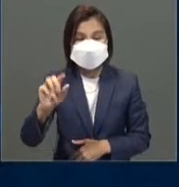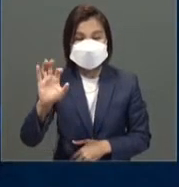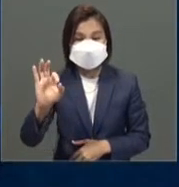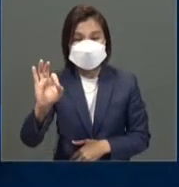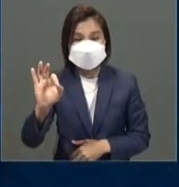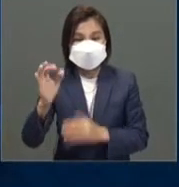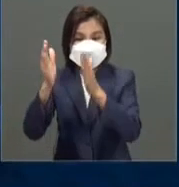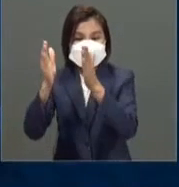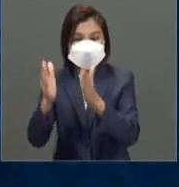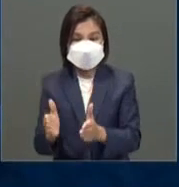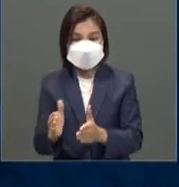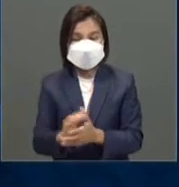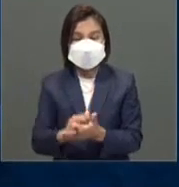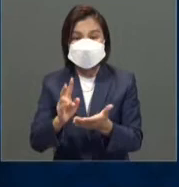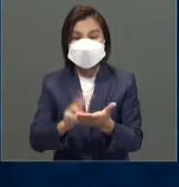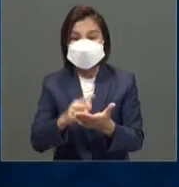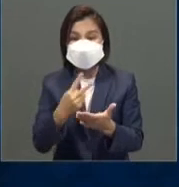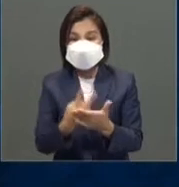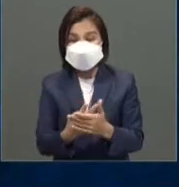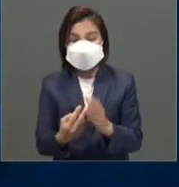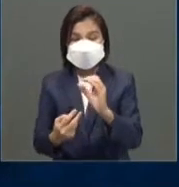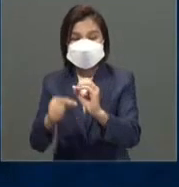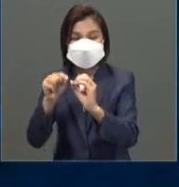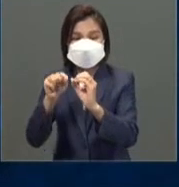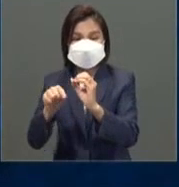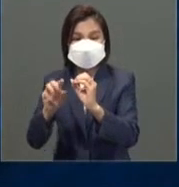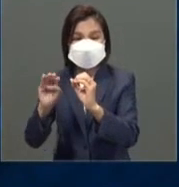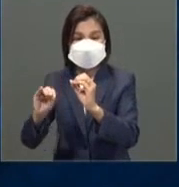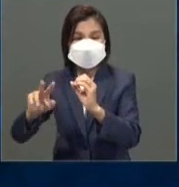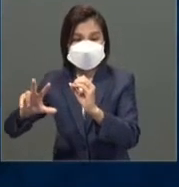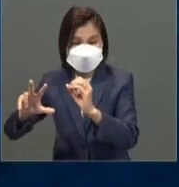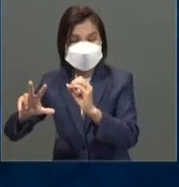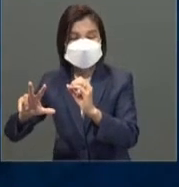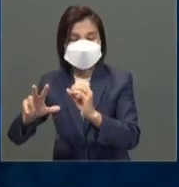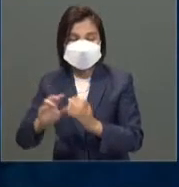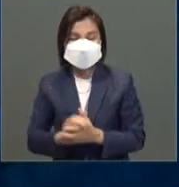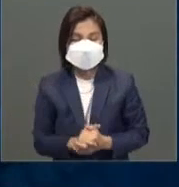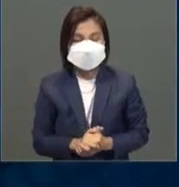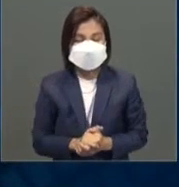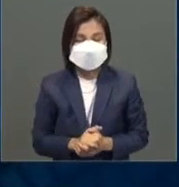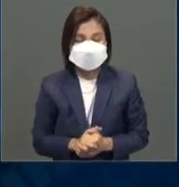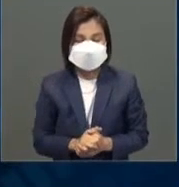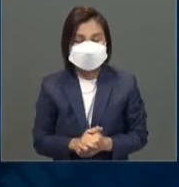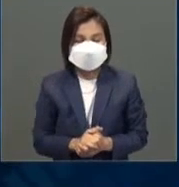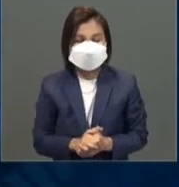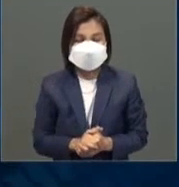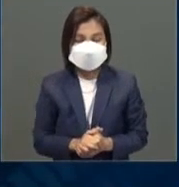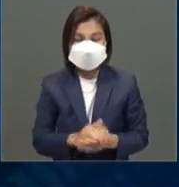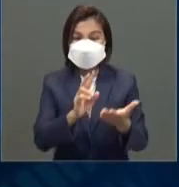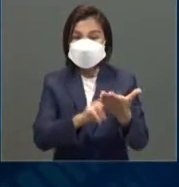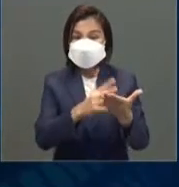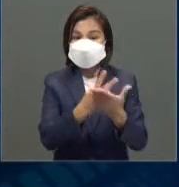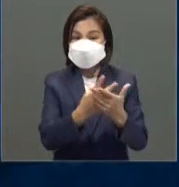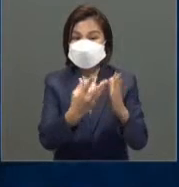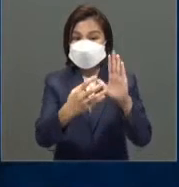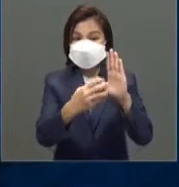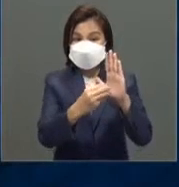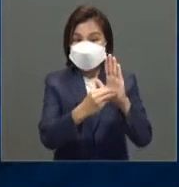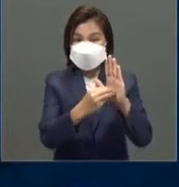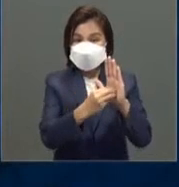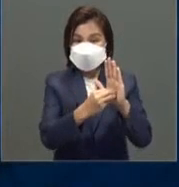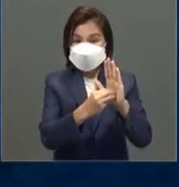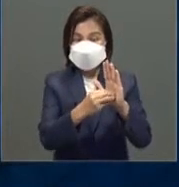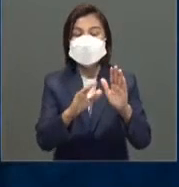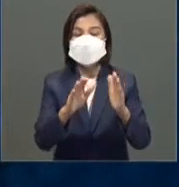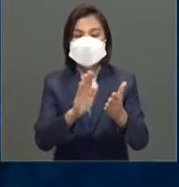รายนะครับก็คิดเป็น 0.43 ของผู้เสียชีวิตทั้งหมดที่ได้รับรายงานนะครับก็ค่ากลางอยู่ที่28ปี